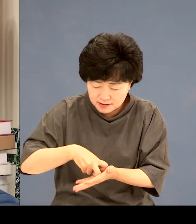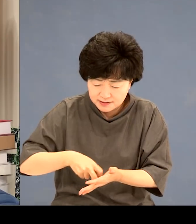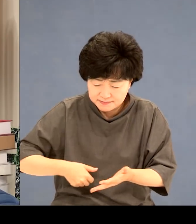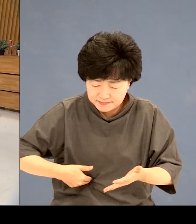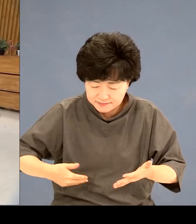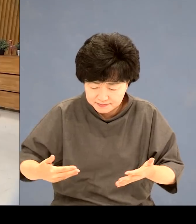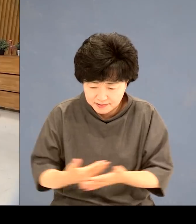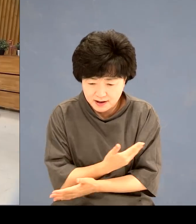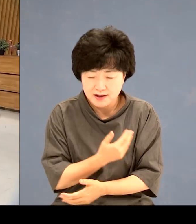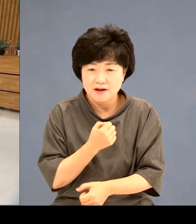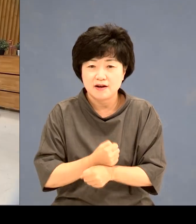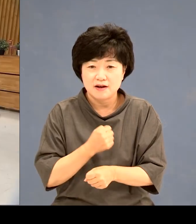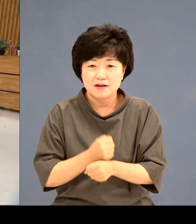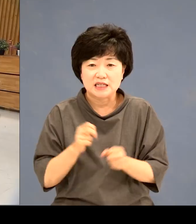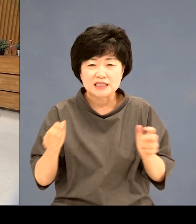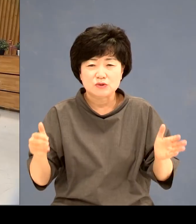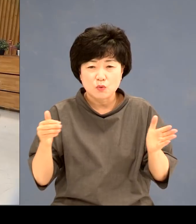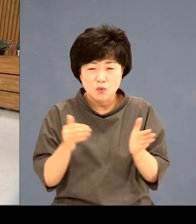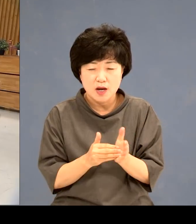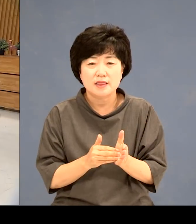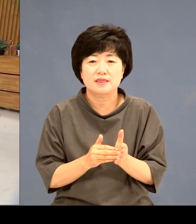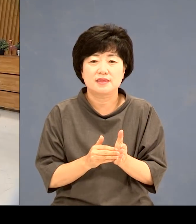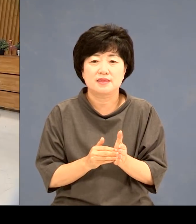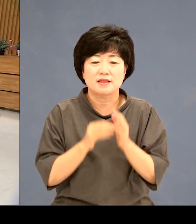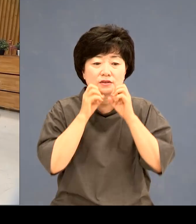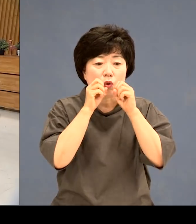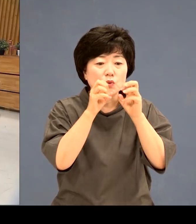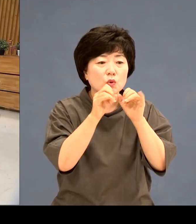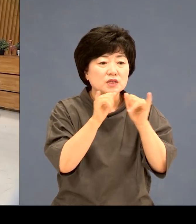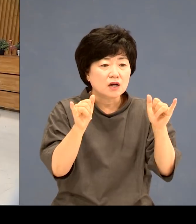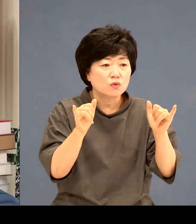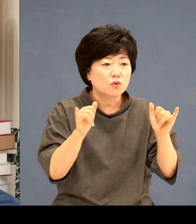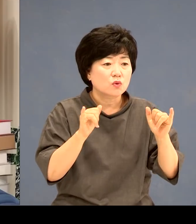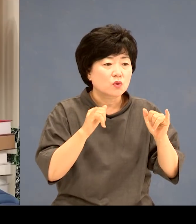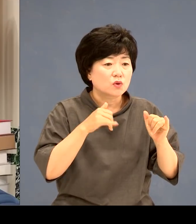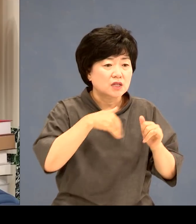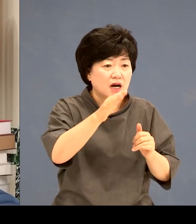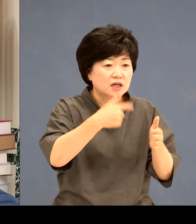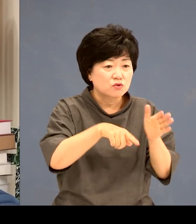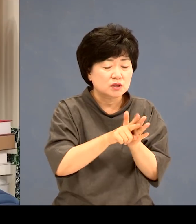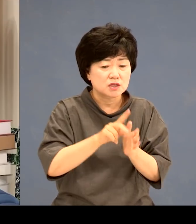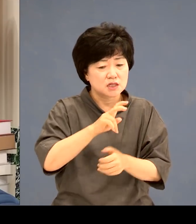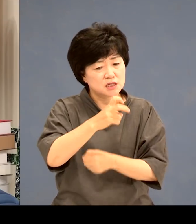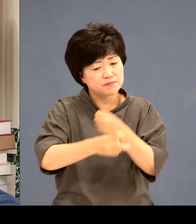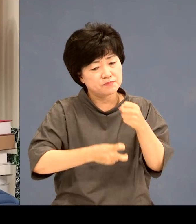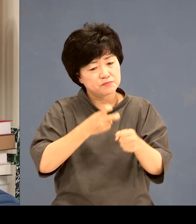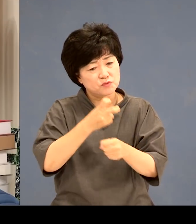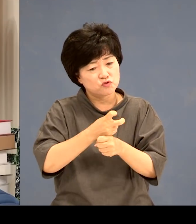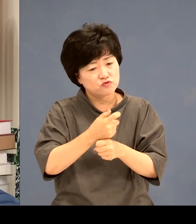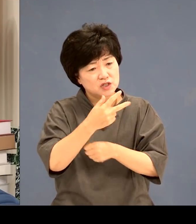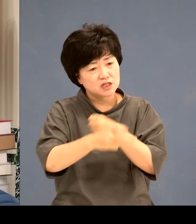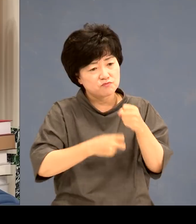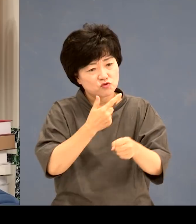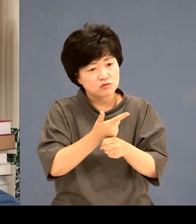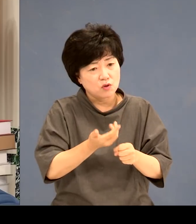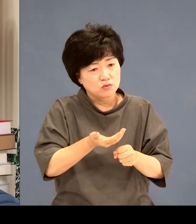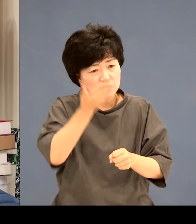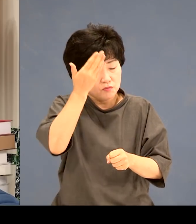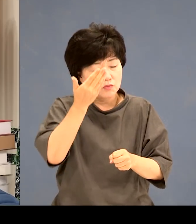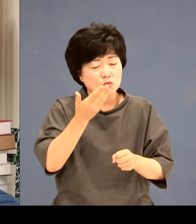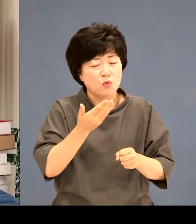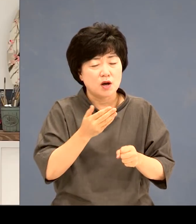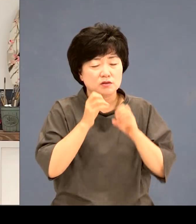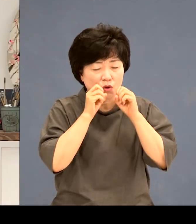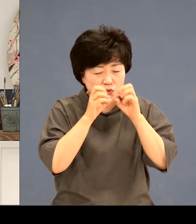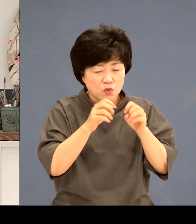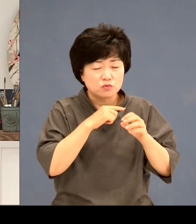영광을 짓밟았다. 그 한마디의 그 비수 같은 말씀을 이렇게 말씀을 하셔서 네. 제가 그 자리에서